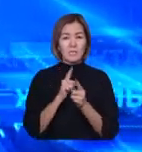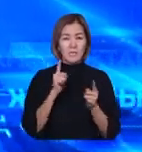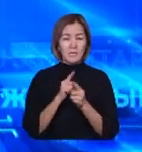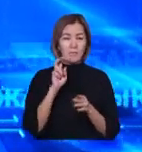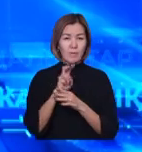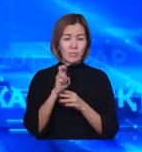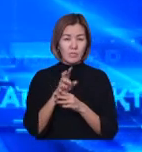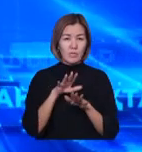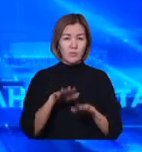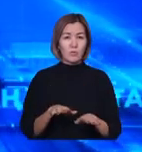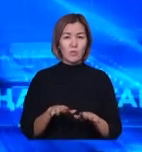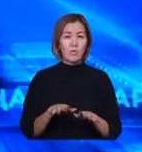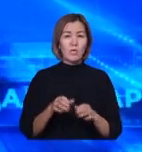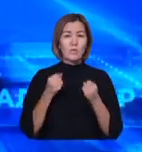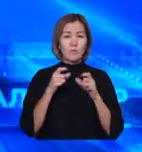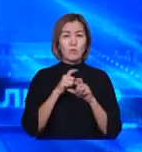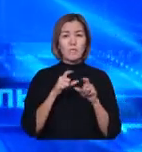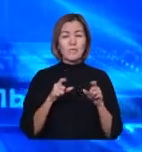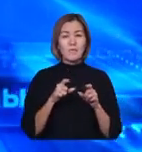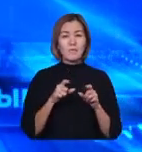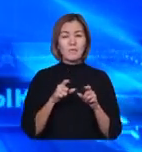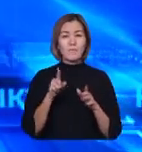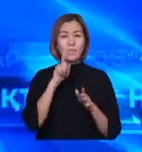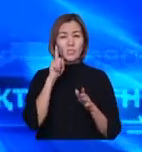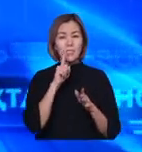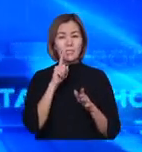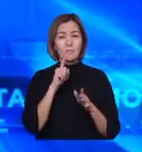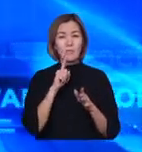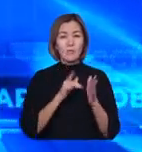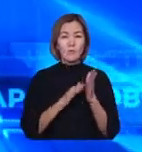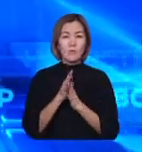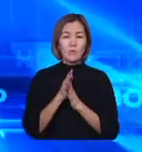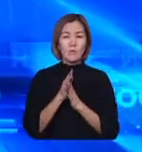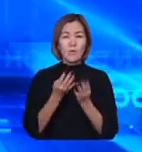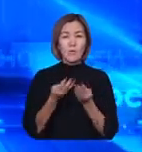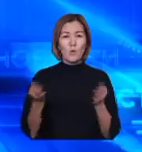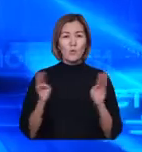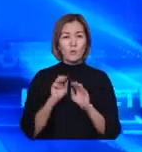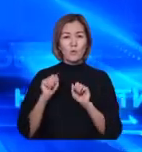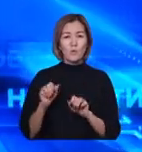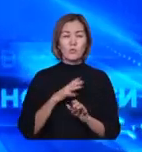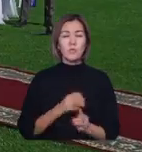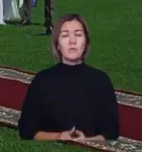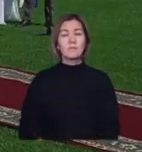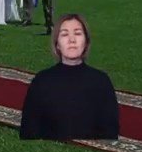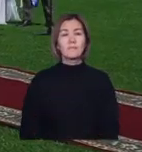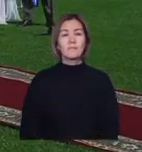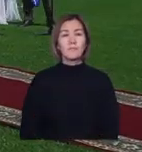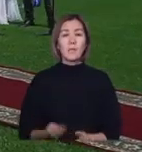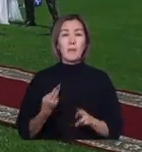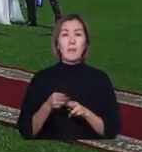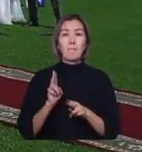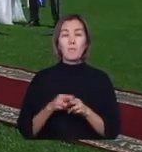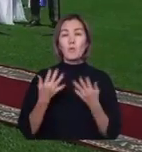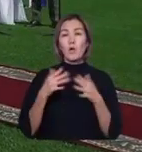бас қосатын орнына айналған. Спорт нысаны жасанды көгалмен көмкеріліп, айналасы қоршаумен қоршалған. Бұл алаңды